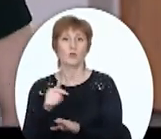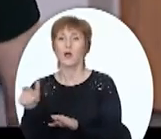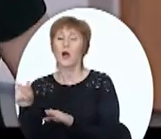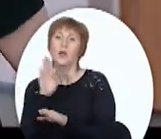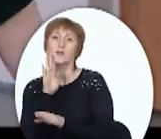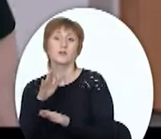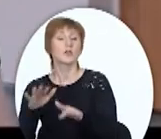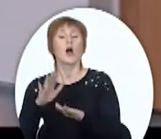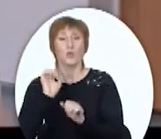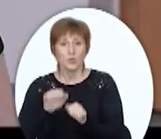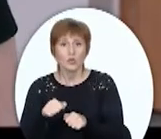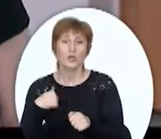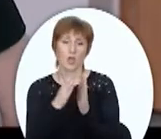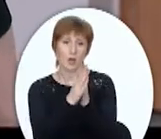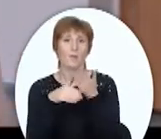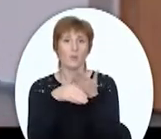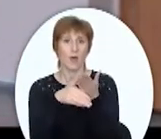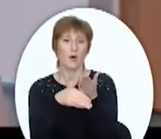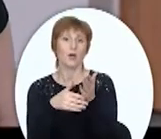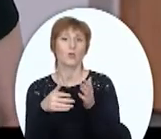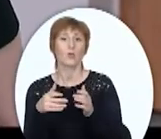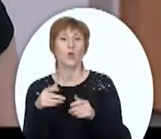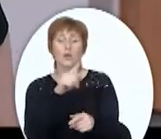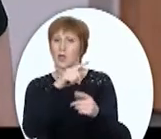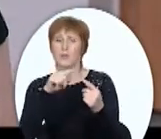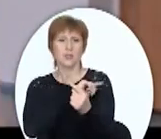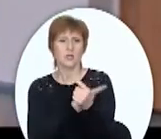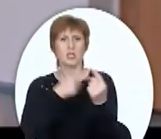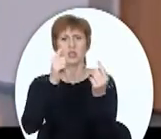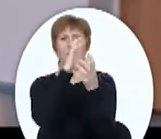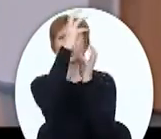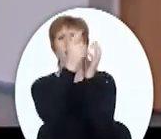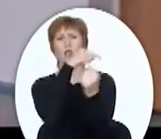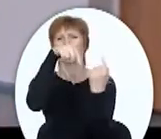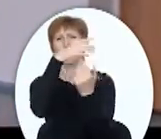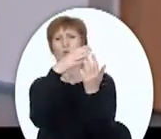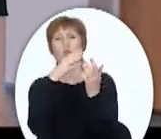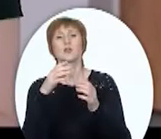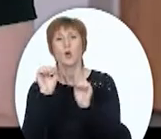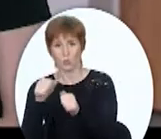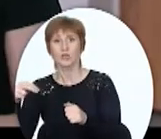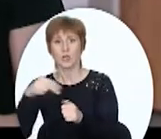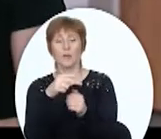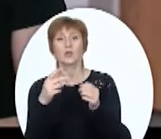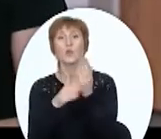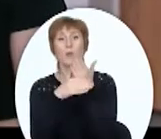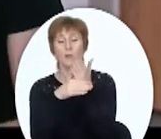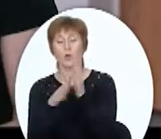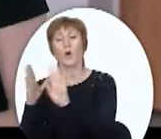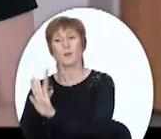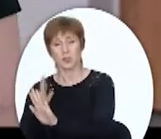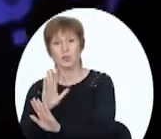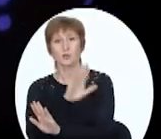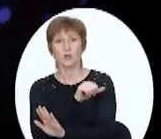Она: «Лариса Петровна, ну что-то у него сильнее все запутывается, можно я выбегу?» Я говорю: «Подожди, пусть еще сам попробует